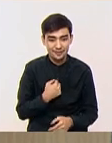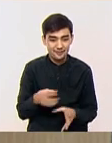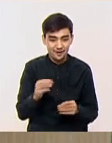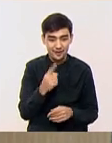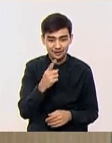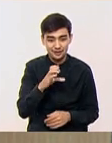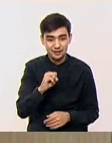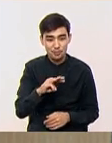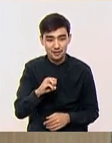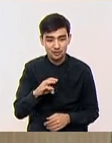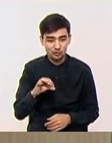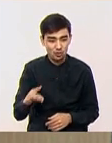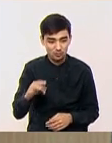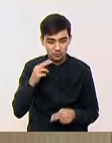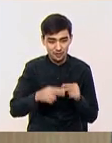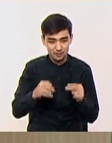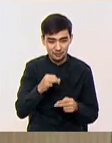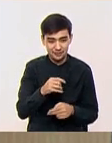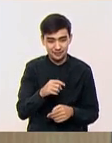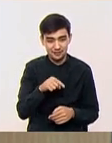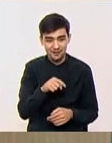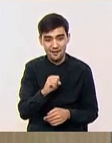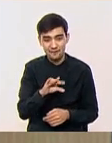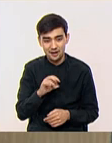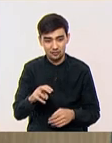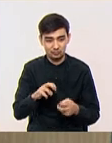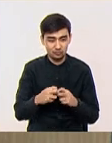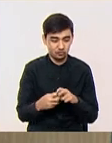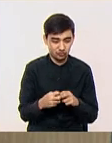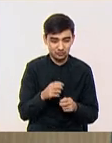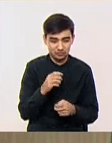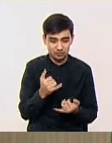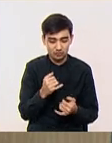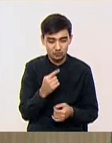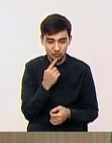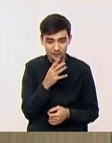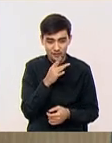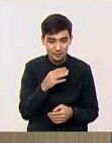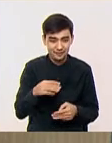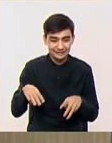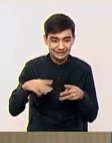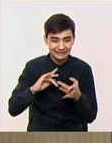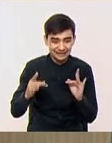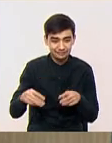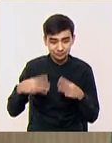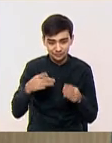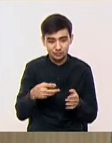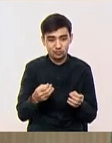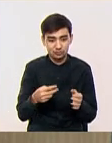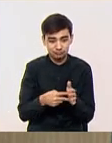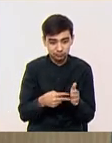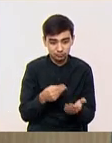могу заниматься онлайн. В Афганистане очень тяжелая ситуация с интернетом, и цены на него дорогие. Не каждый здесь может позволить